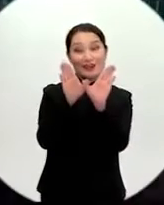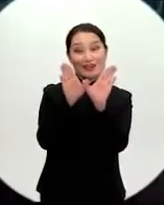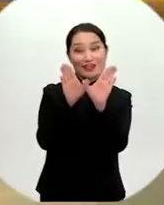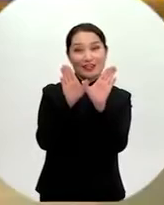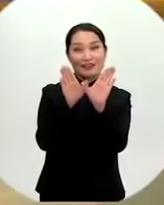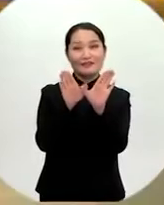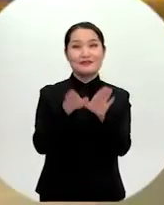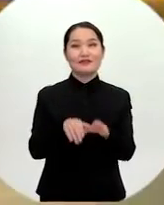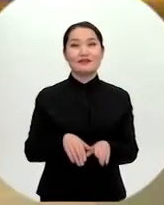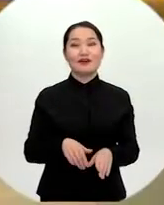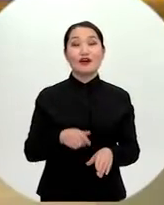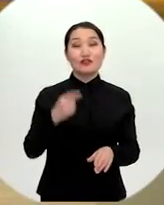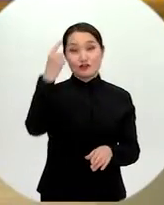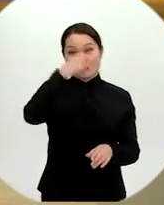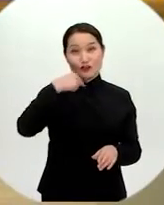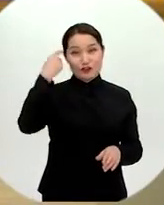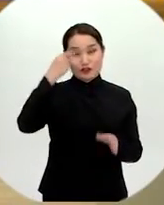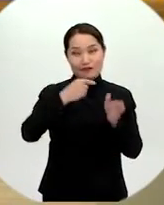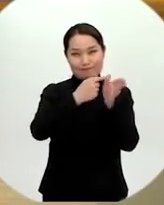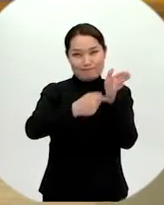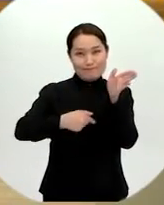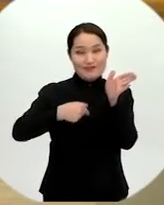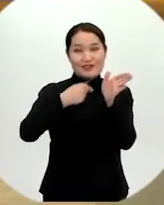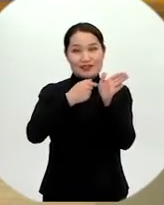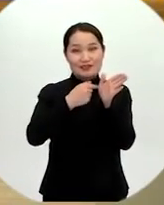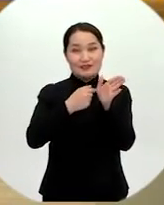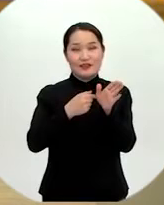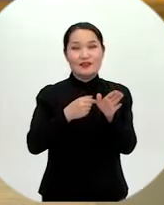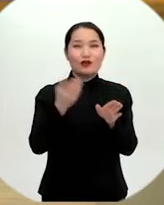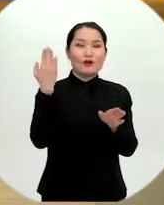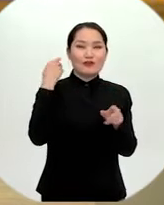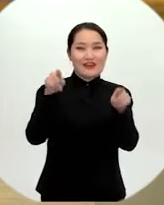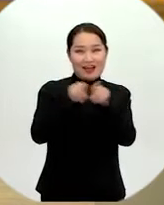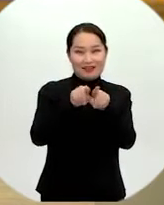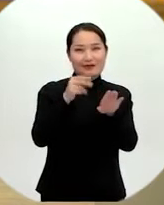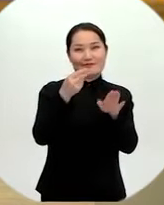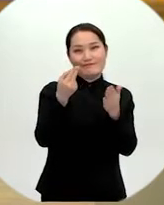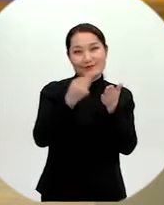ирүүхийнхээ толгой болон ихвийг яг дөрвнийхөө байд дээр зурна.